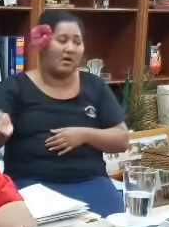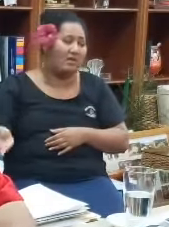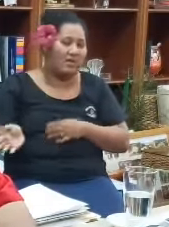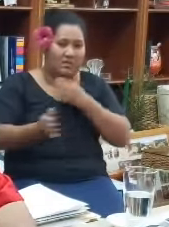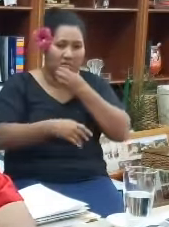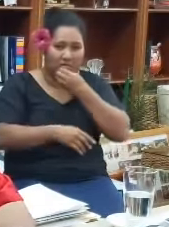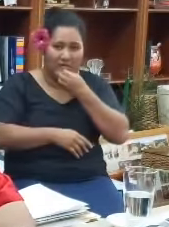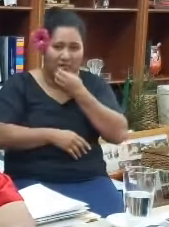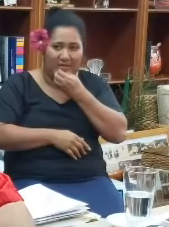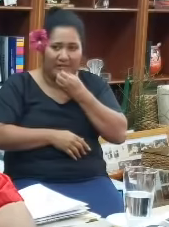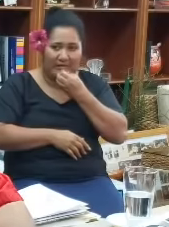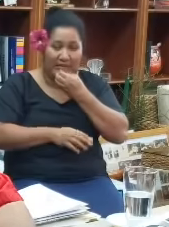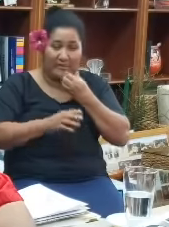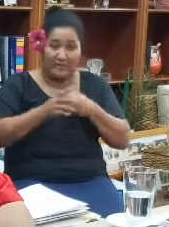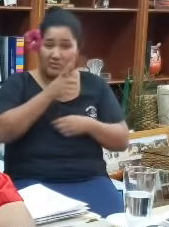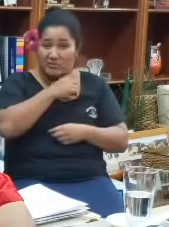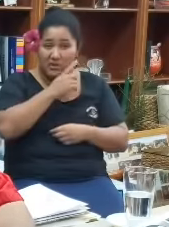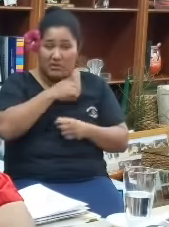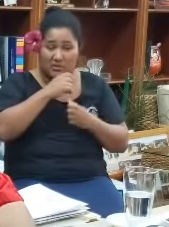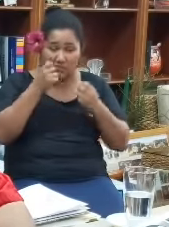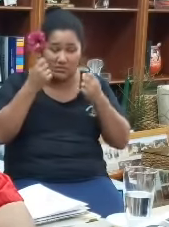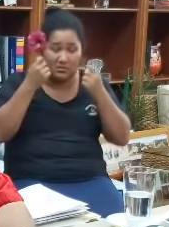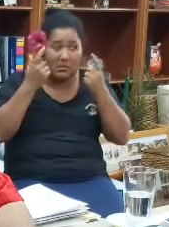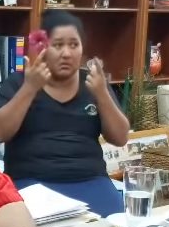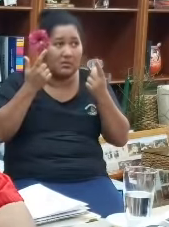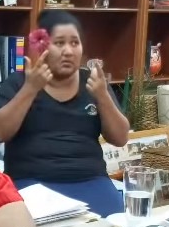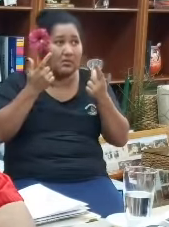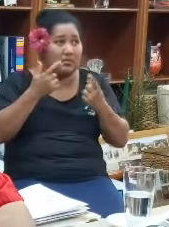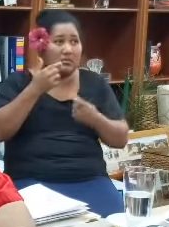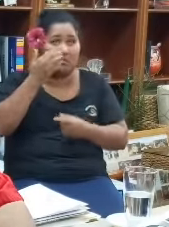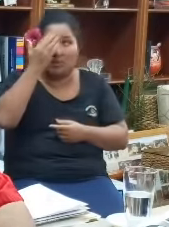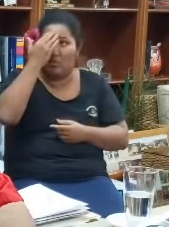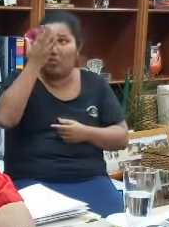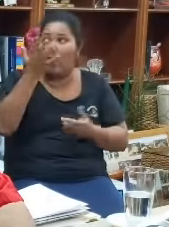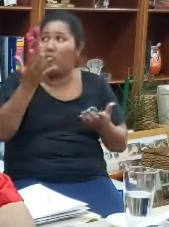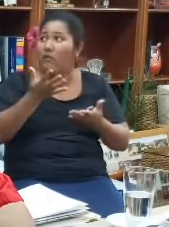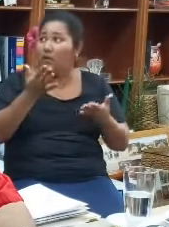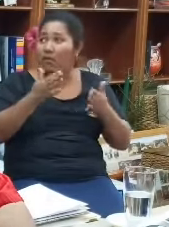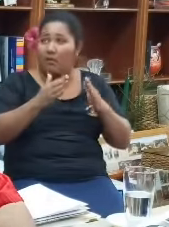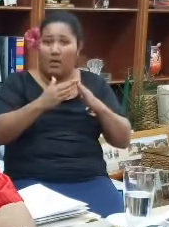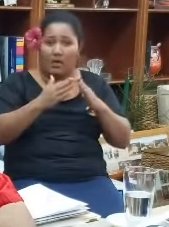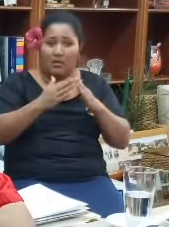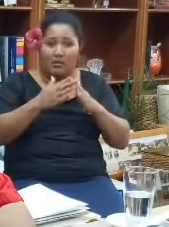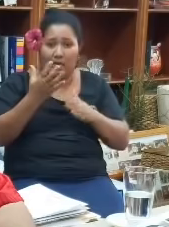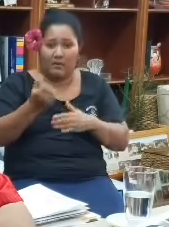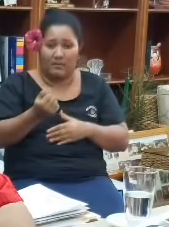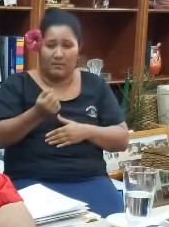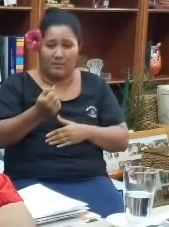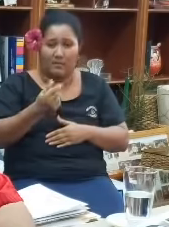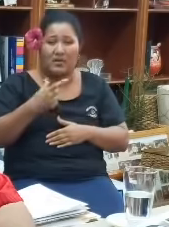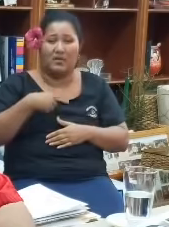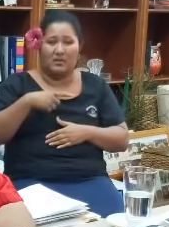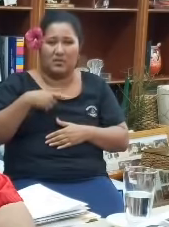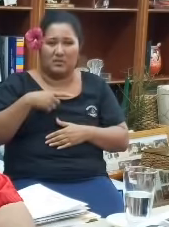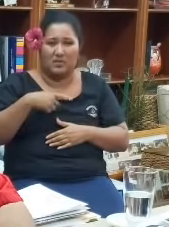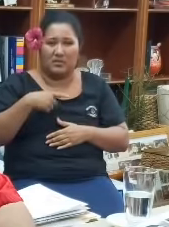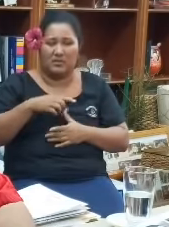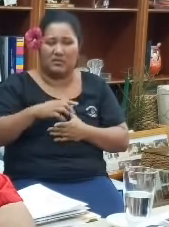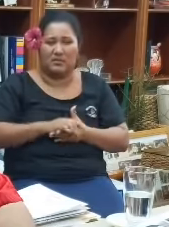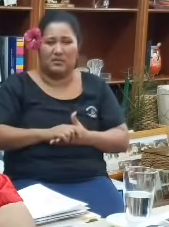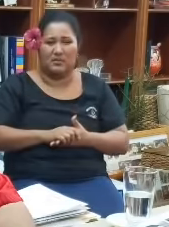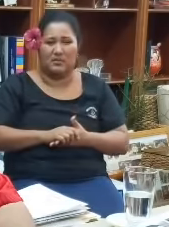e ele ke te mata e o le lo le o nga le le ia ni vula nga mkwa